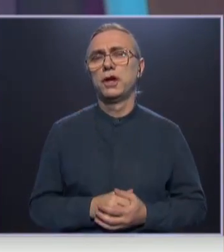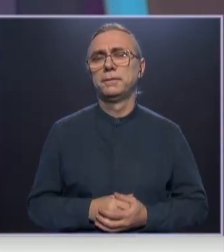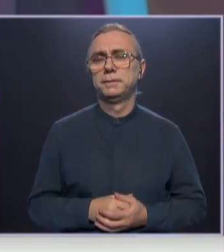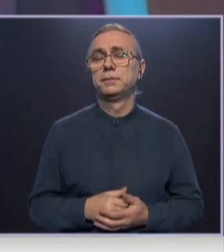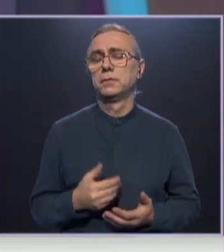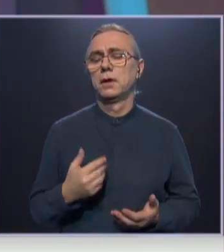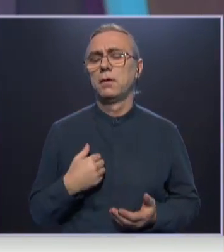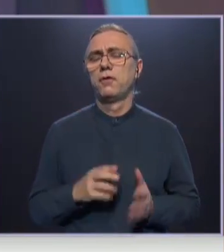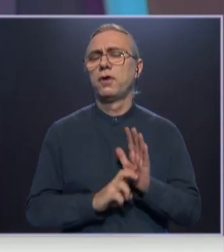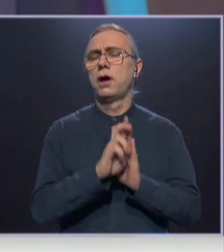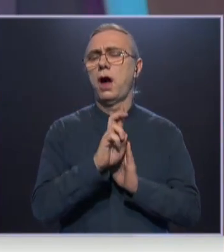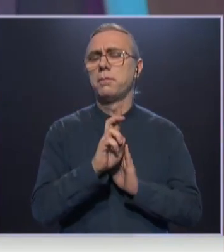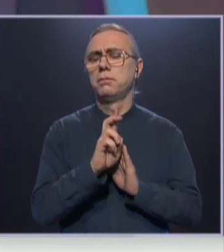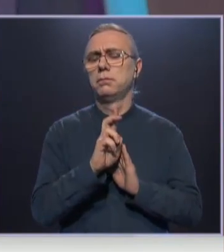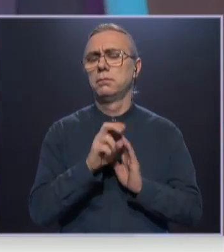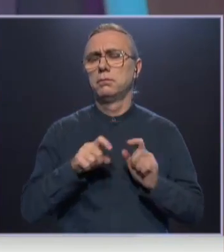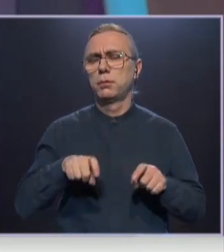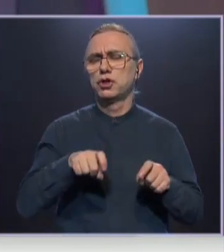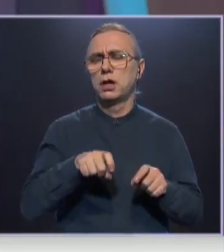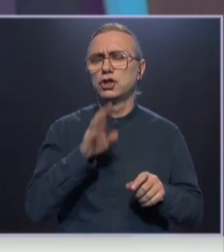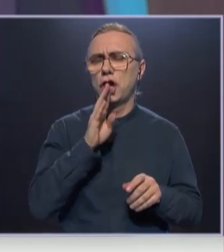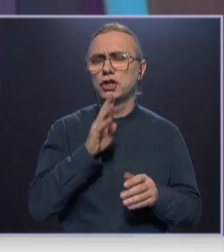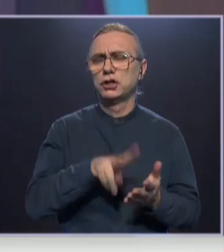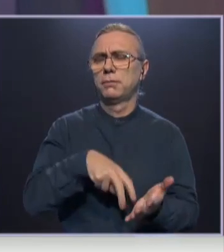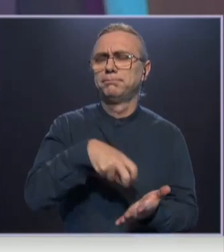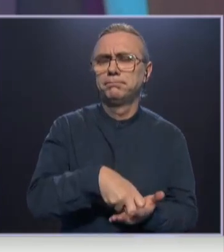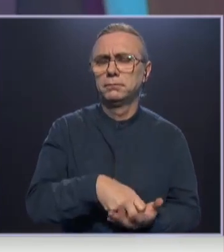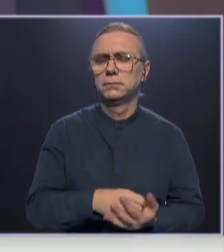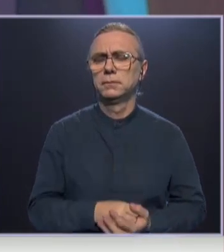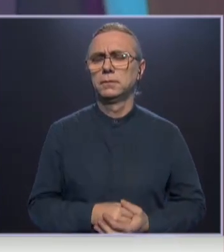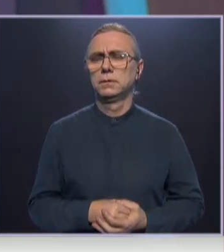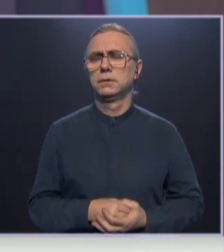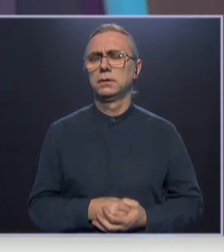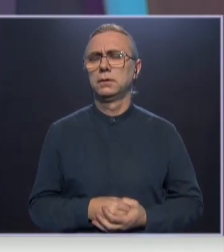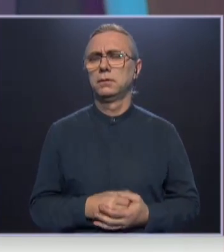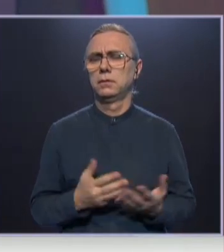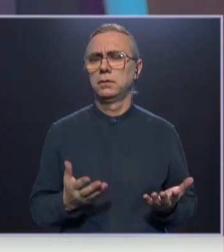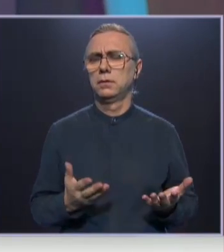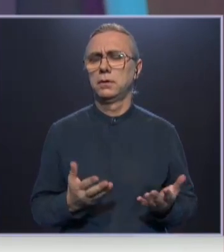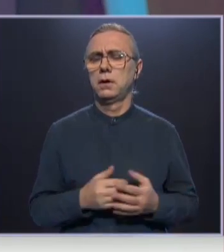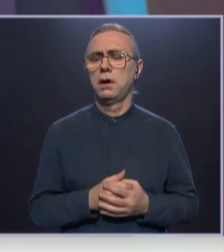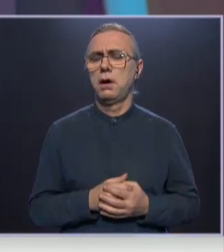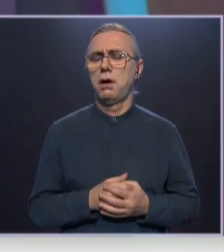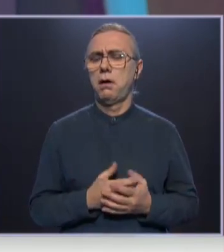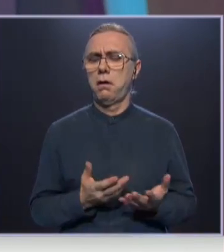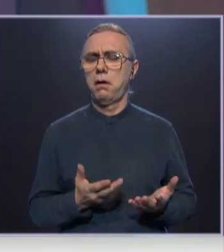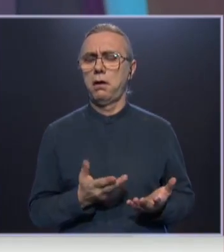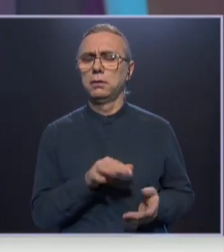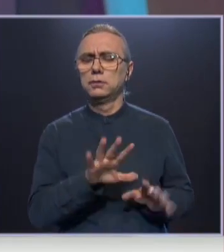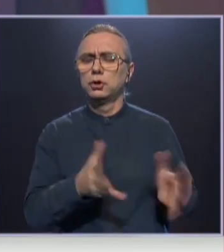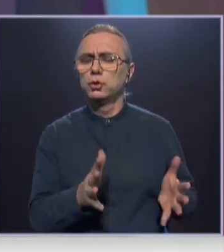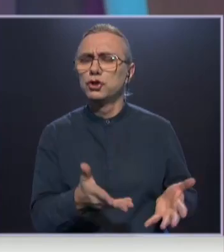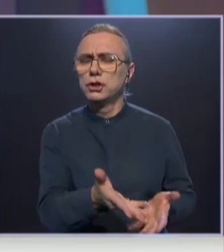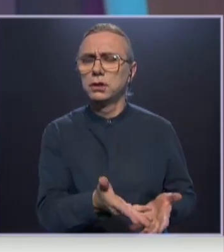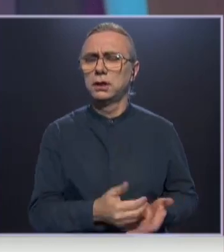подошел утешать, сказал, что случилось, у тебя кто-то умер. Она говорит, да нет, в том-то и дело, что у меня ничего не происходит. У меня все хорошо, у меня все